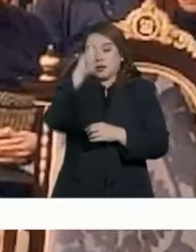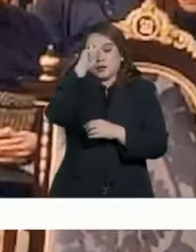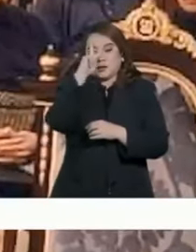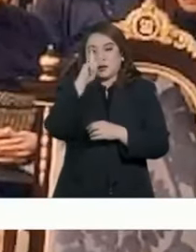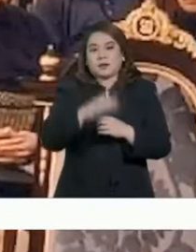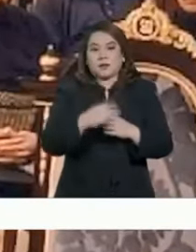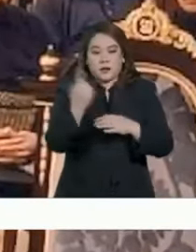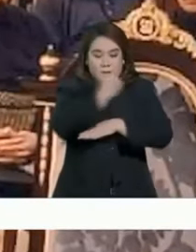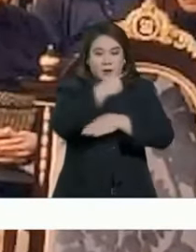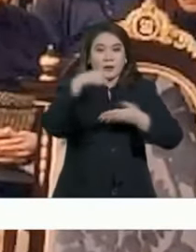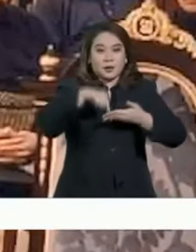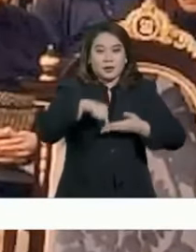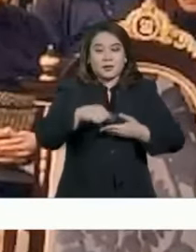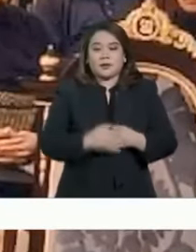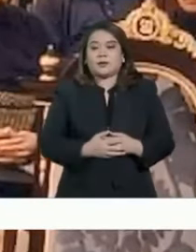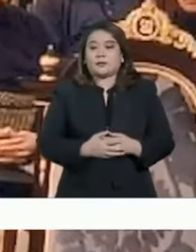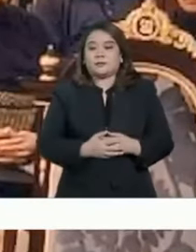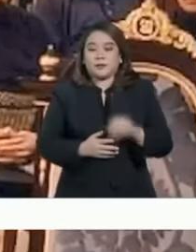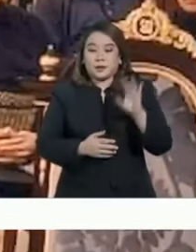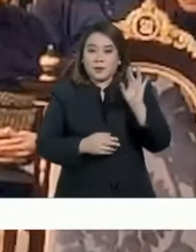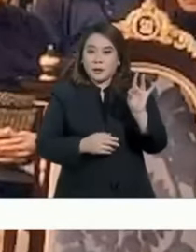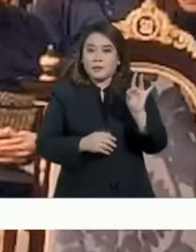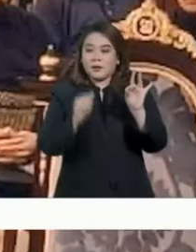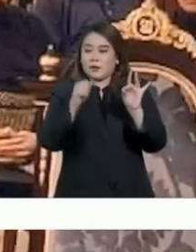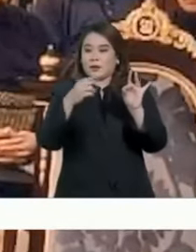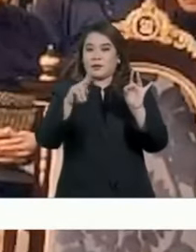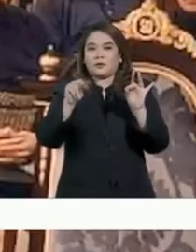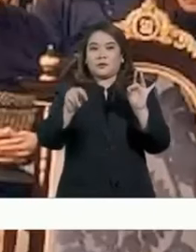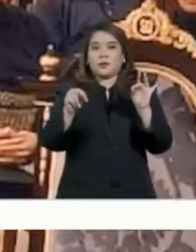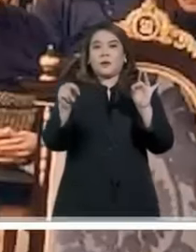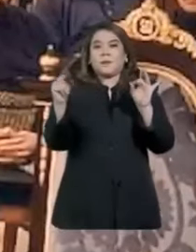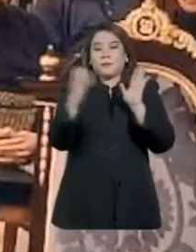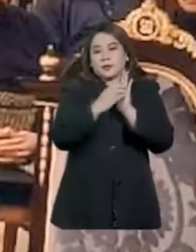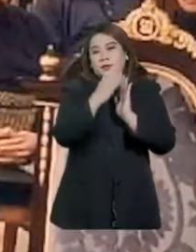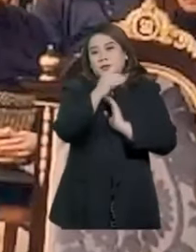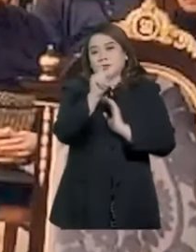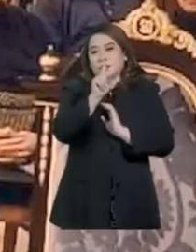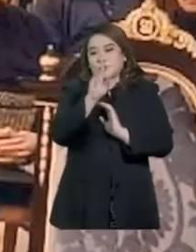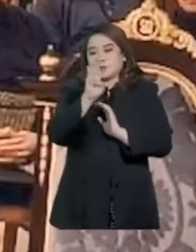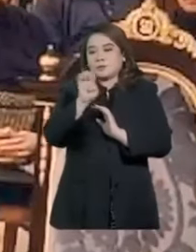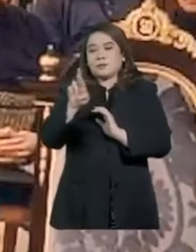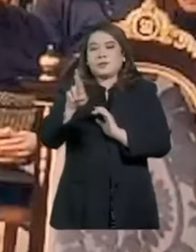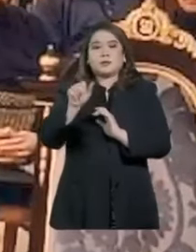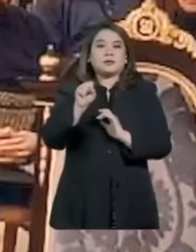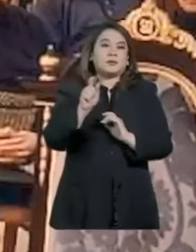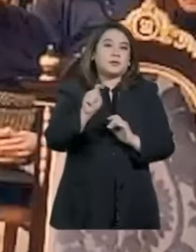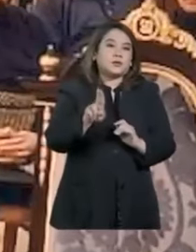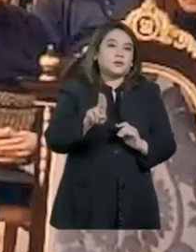hari ini terdiri dari pada 8 Aden pass dan seorang bersatu